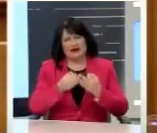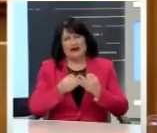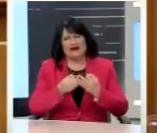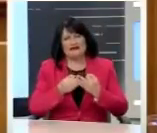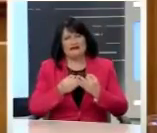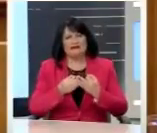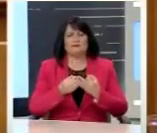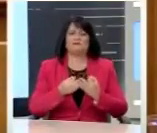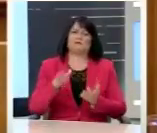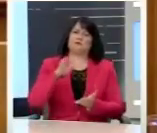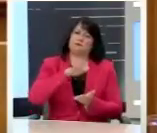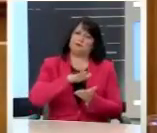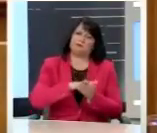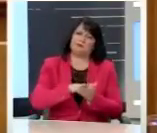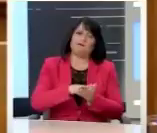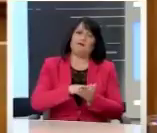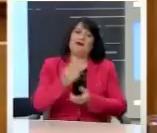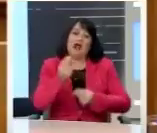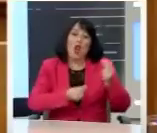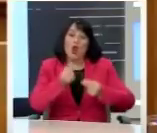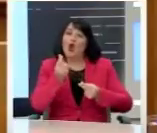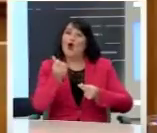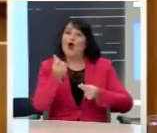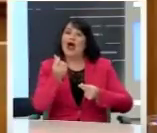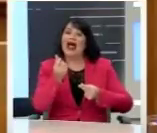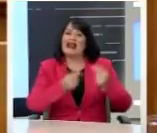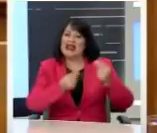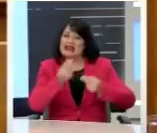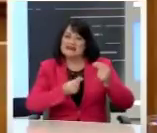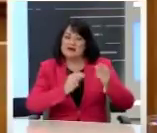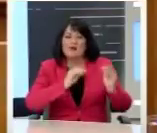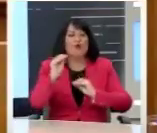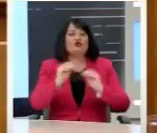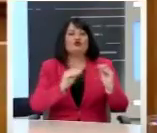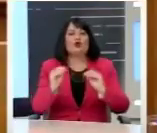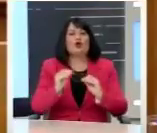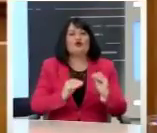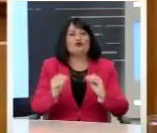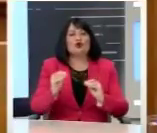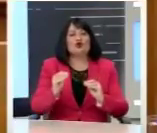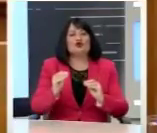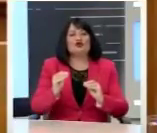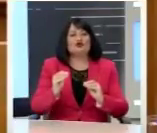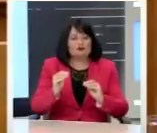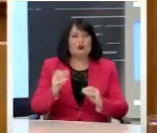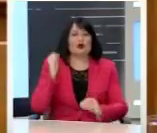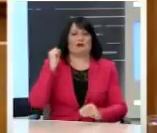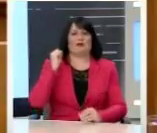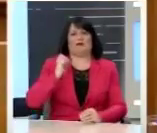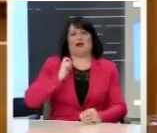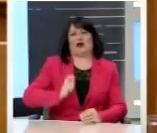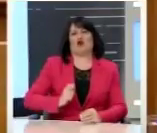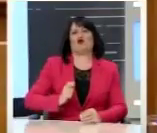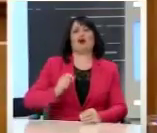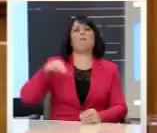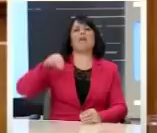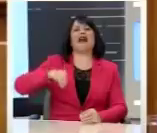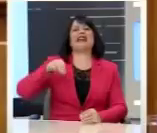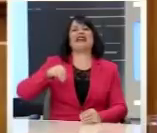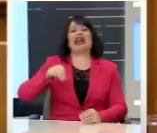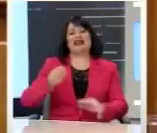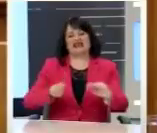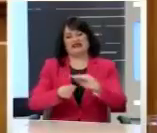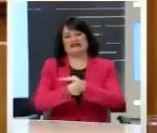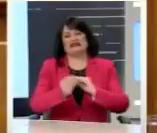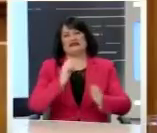κατάθεση μάλιστα και λογαριασμών που φεύγαν τα χρήματα από το Μαρινάκι για τις εταιρείες του Γιαννουσάκη. Δεν είμαστε υπεύθυνοι